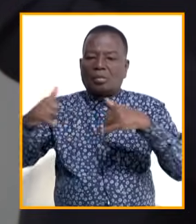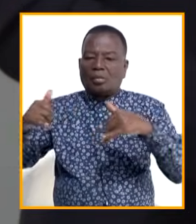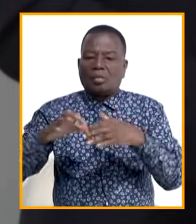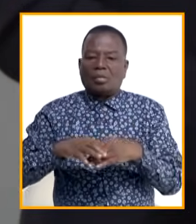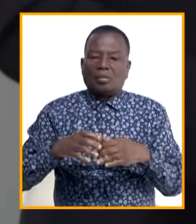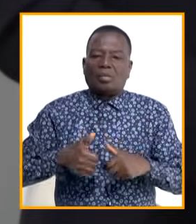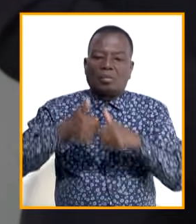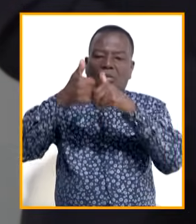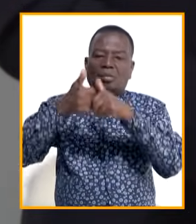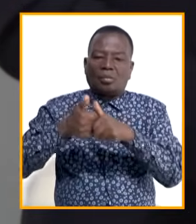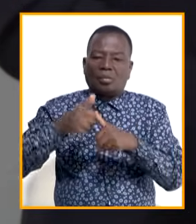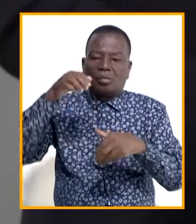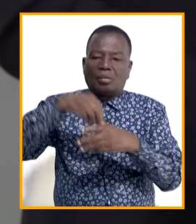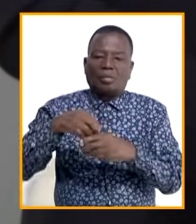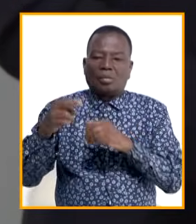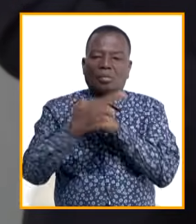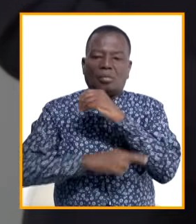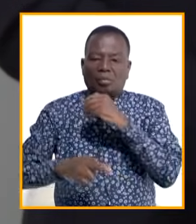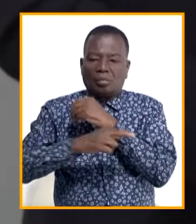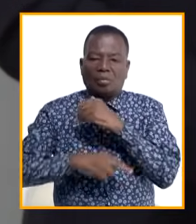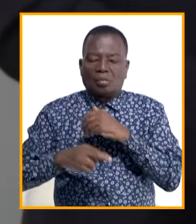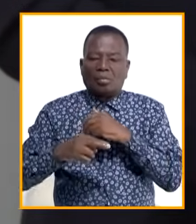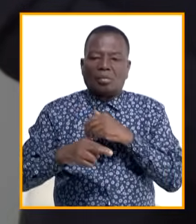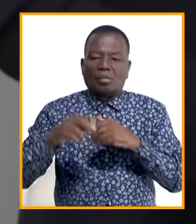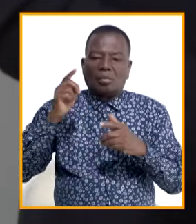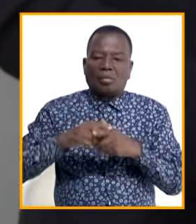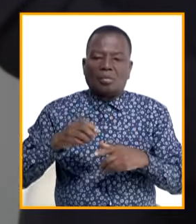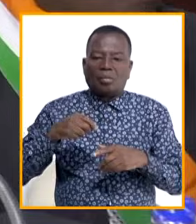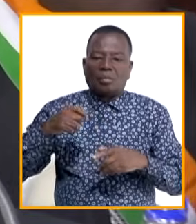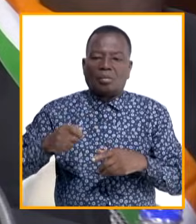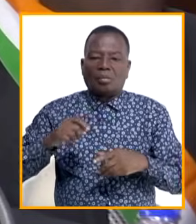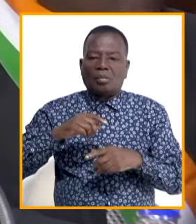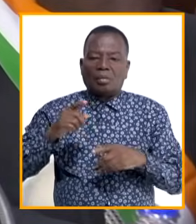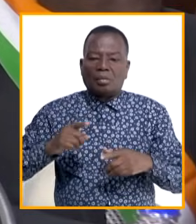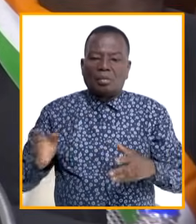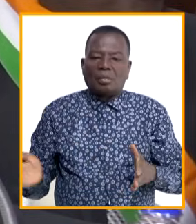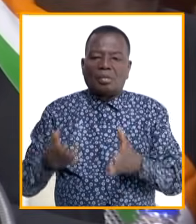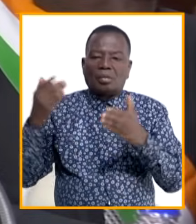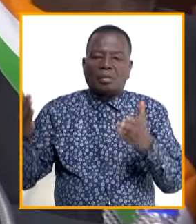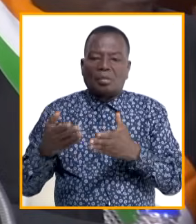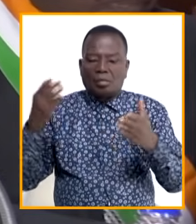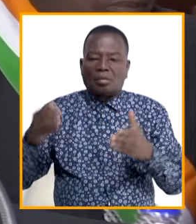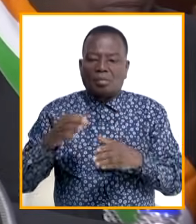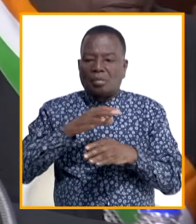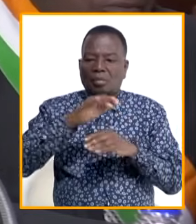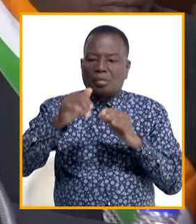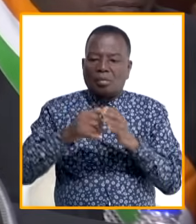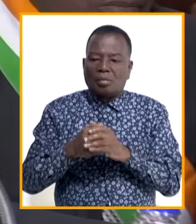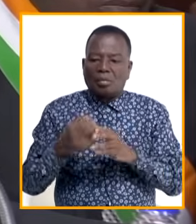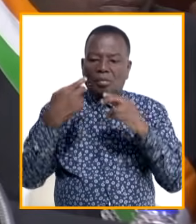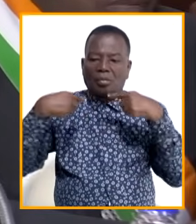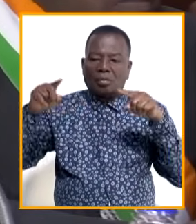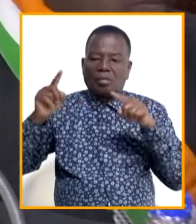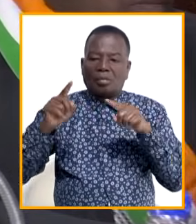COCAN, dans vos circonscriptions respectives, à sonner la mobilisation pour une organisation totalement